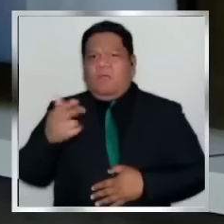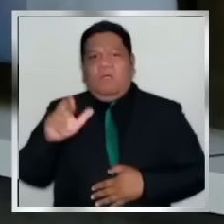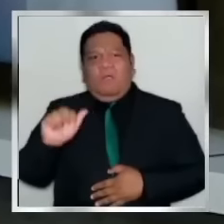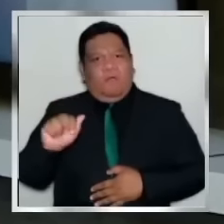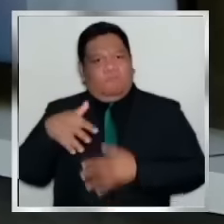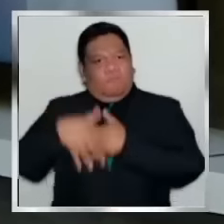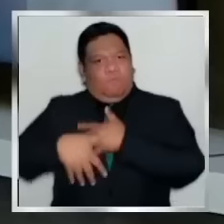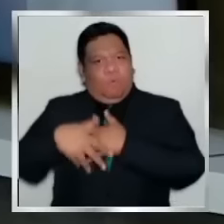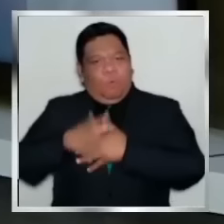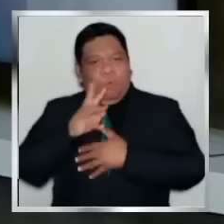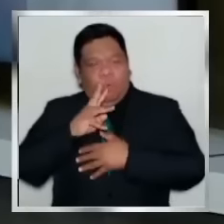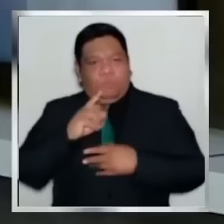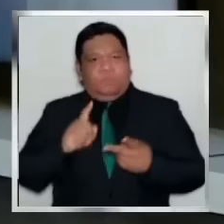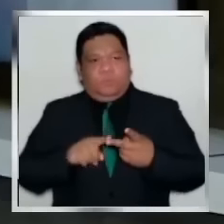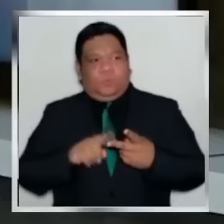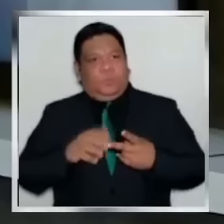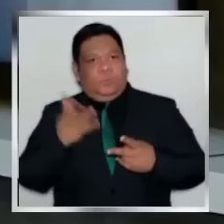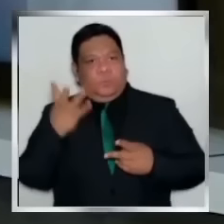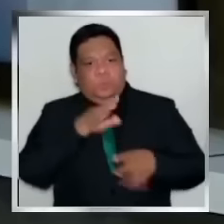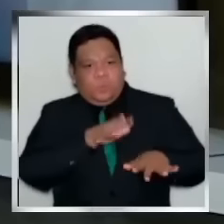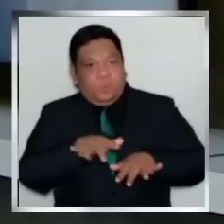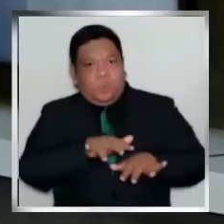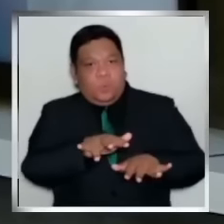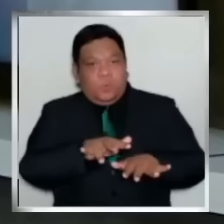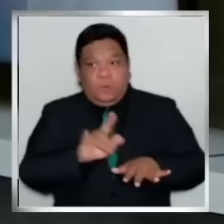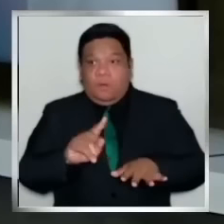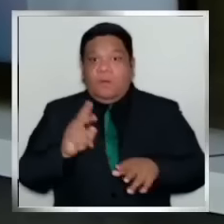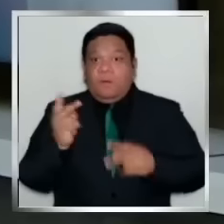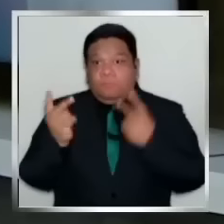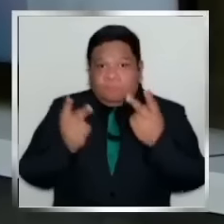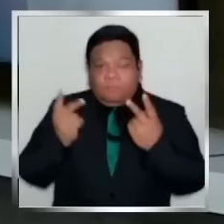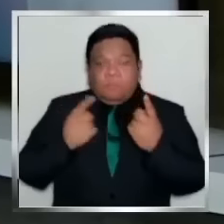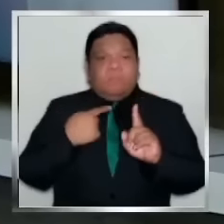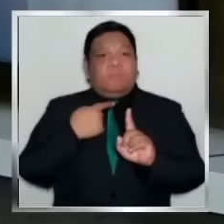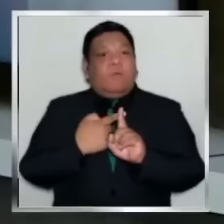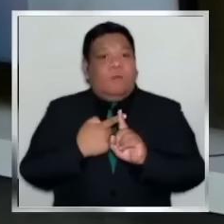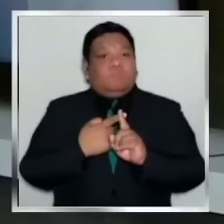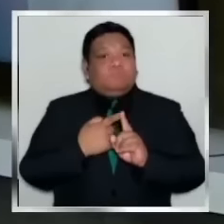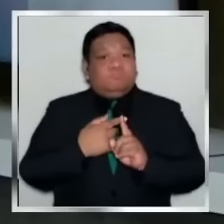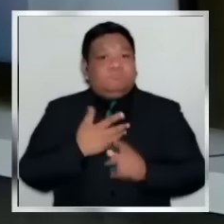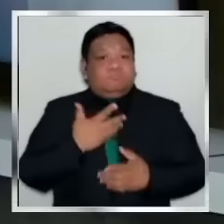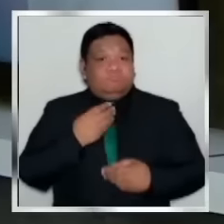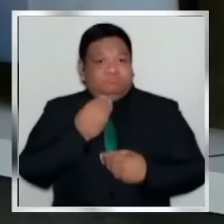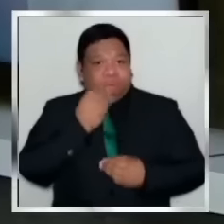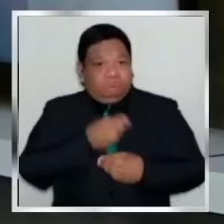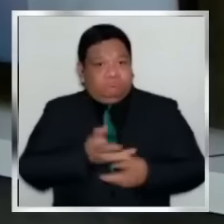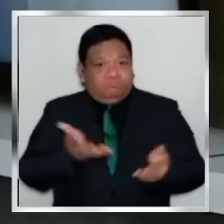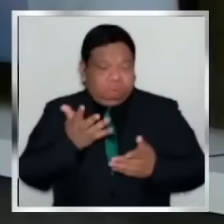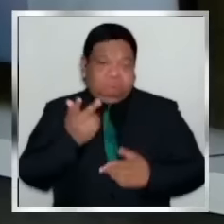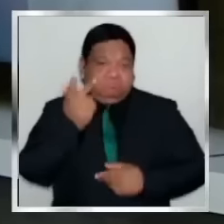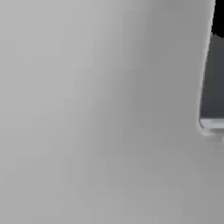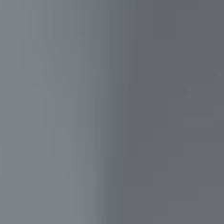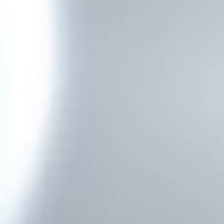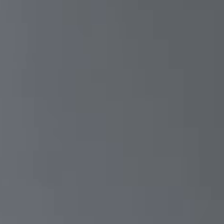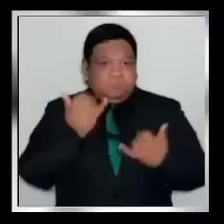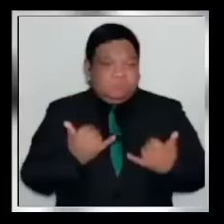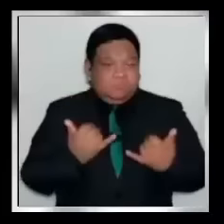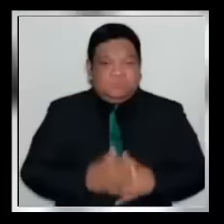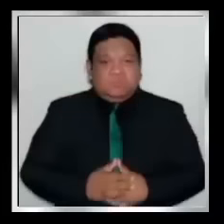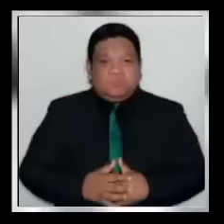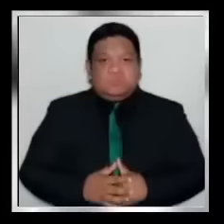pasyal ang gagawin natin dahil may nakakatakam pa siyang ibabahagi sa ating ikatlong Summer Sparkle Adventure.